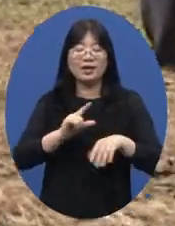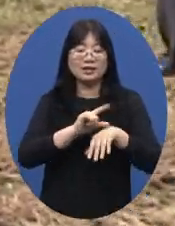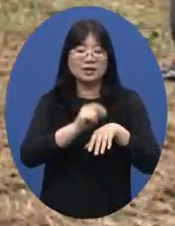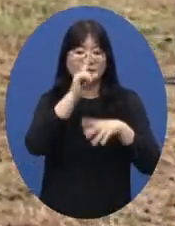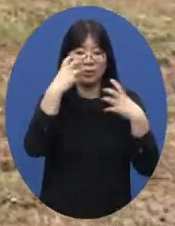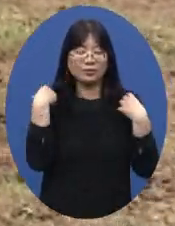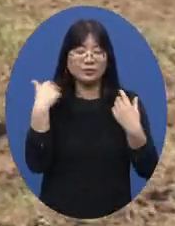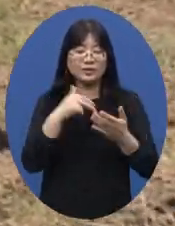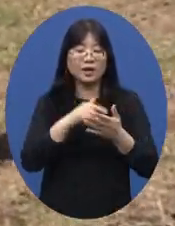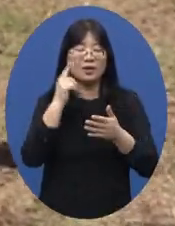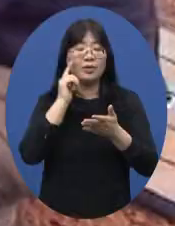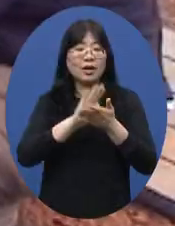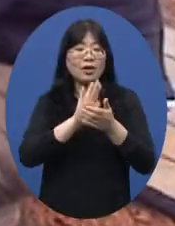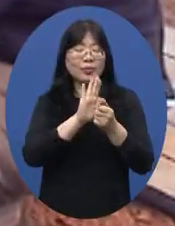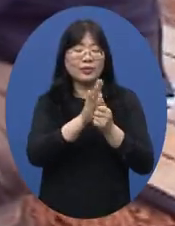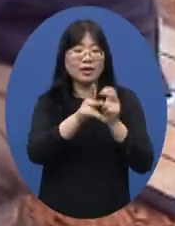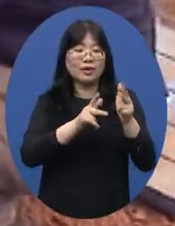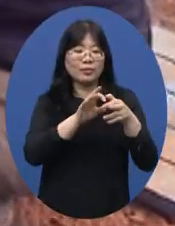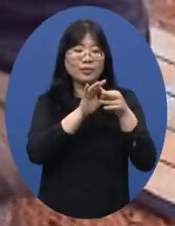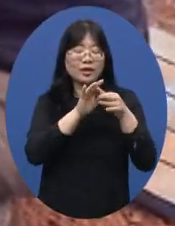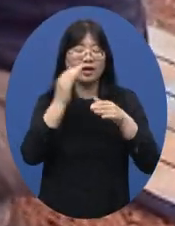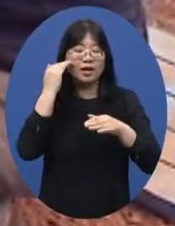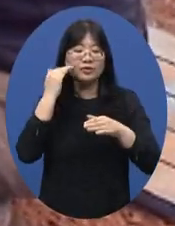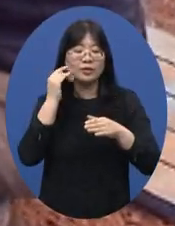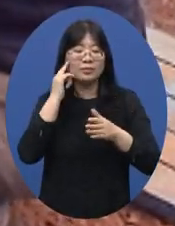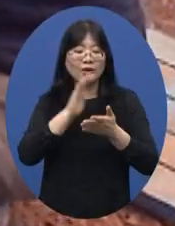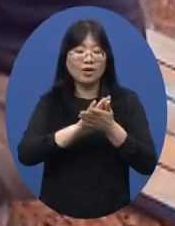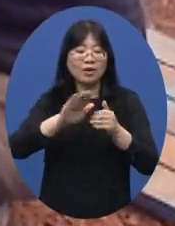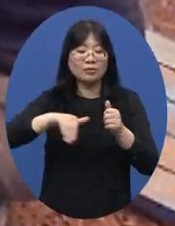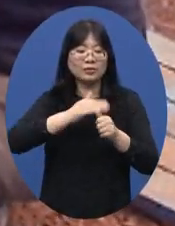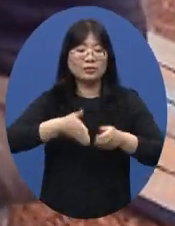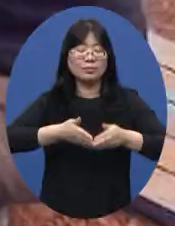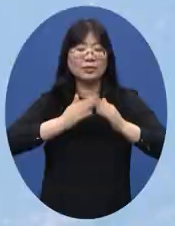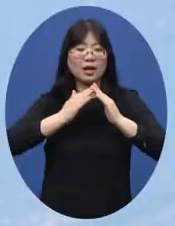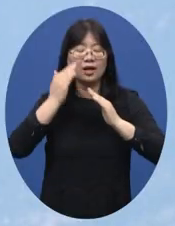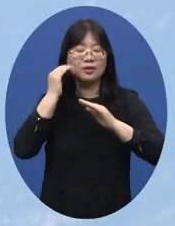지방정부 차원의 평화협력 사업으로 한반도 평화 분위기를 조성하고